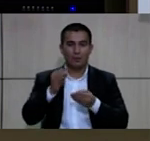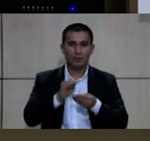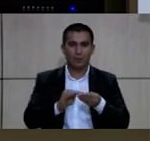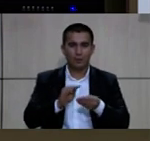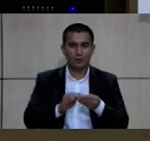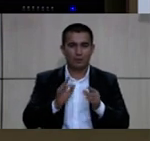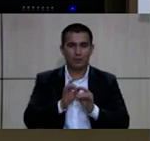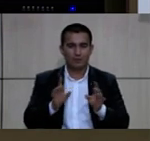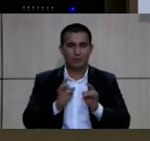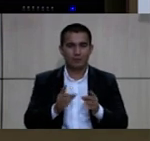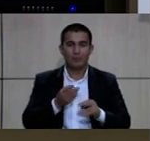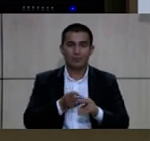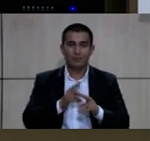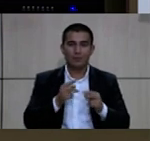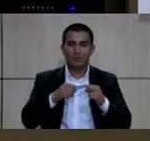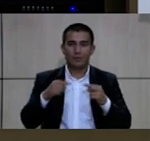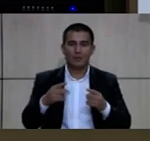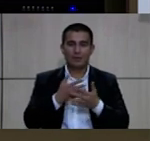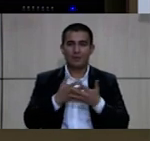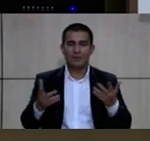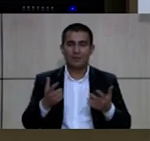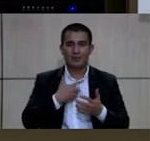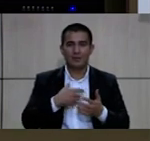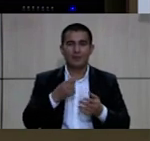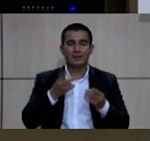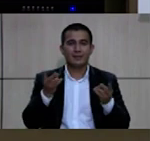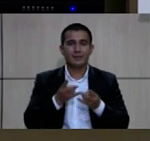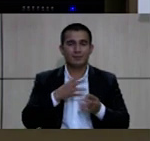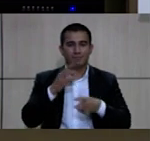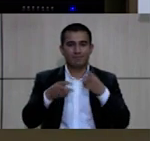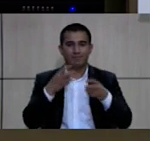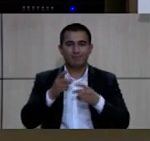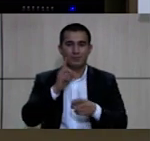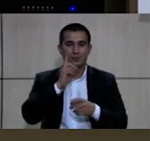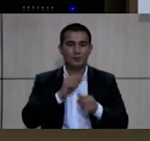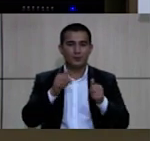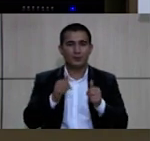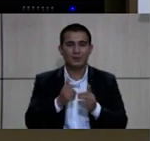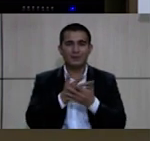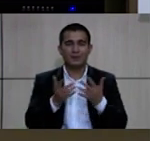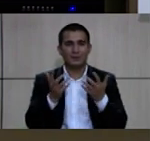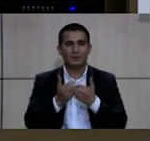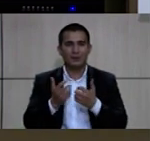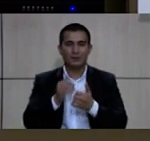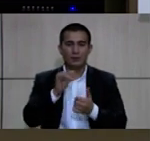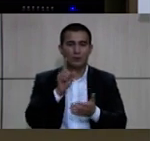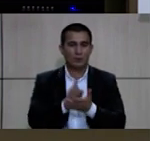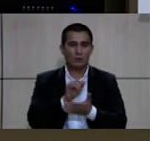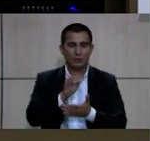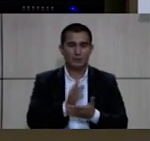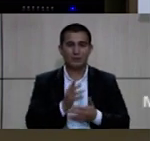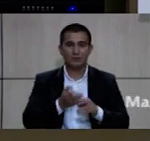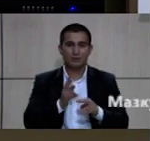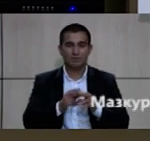Bu mavzuda non-anaviy usuldan foydalanamiz. Demak, bu usulning shartlari bilan sizni tushuntirib